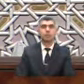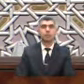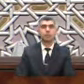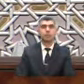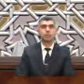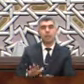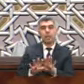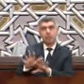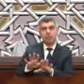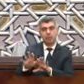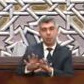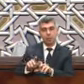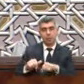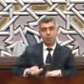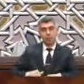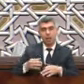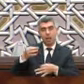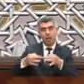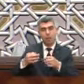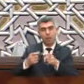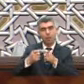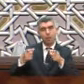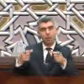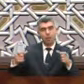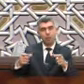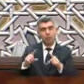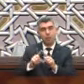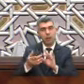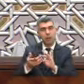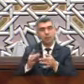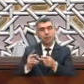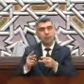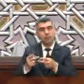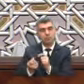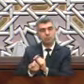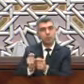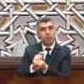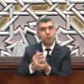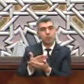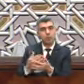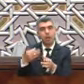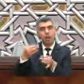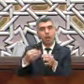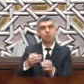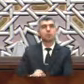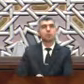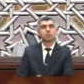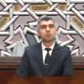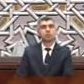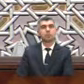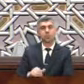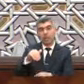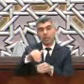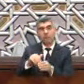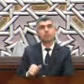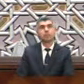تدابير وزارة العدل من أجل توسيع وتيرة التحول الرقمي لمنظومة العدالة للسيدات والسادة النواب